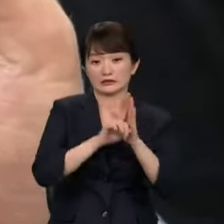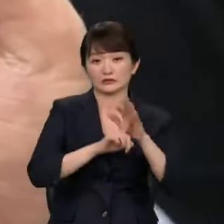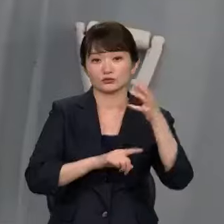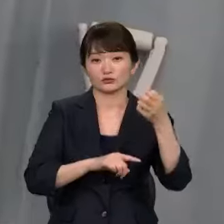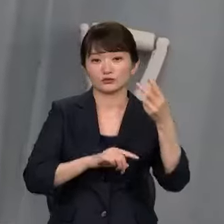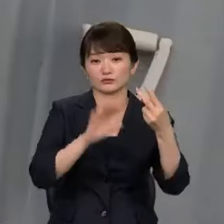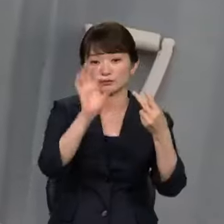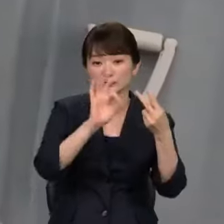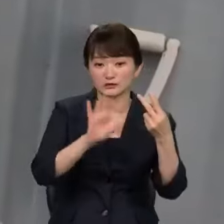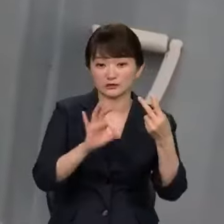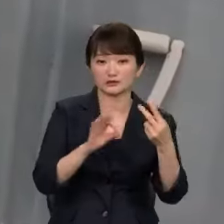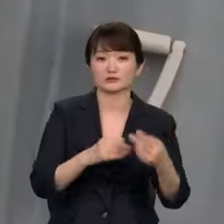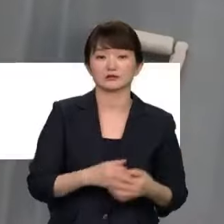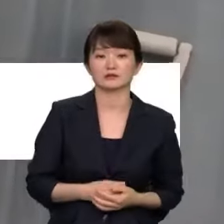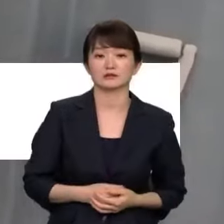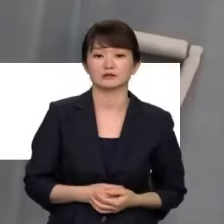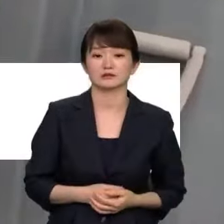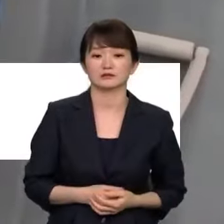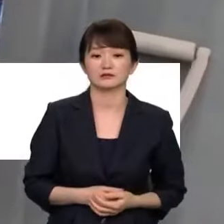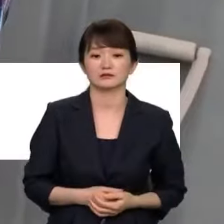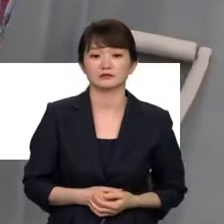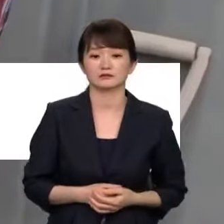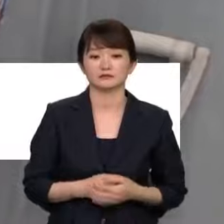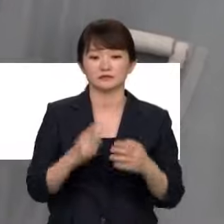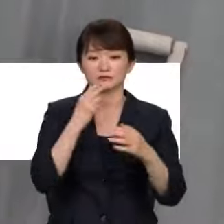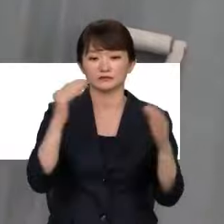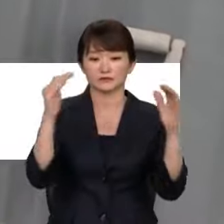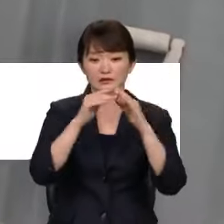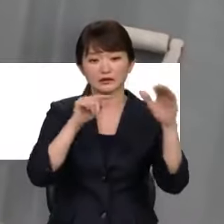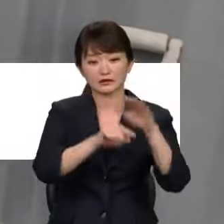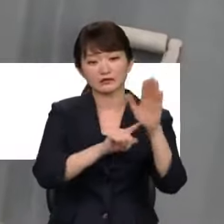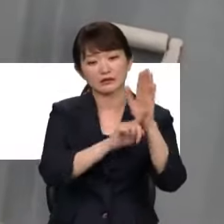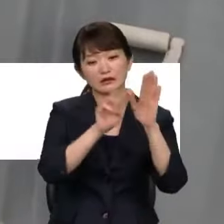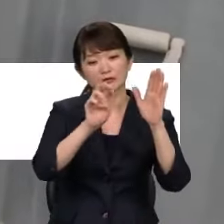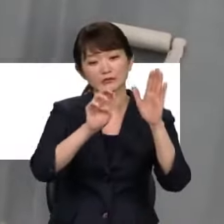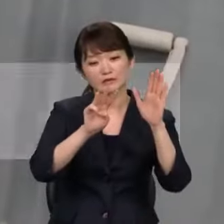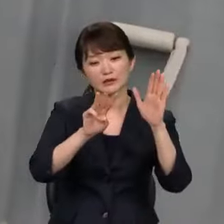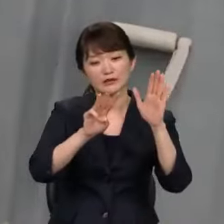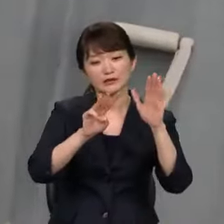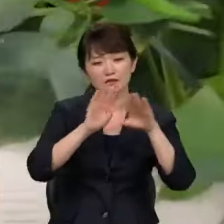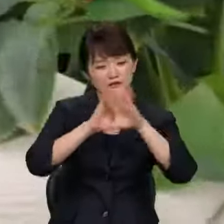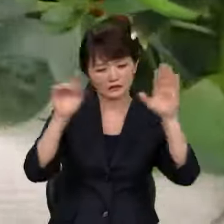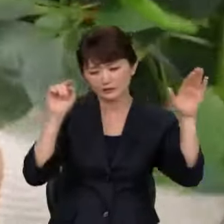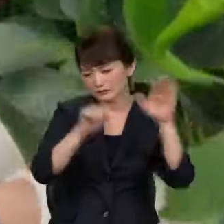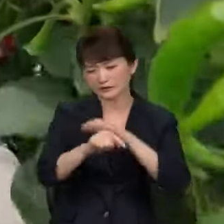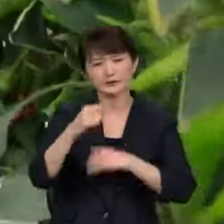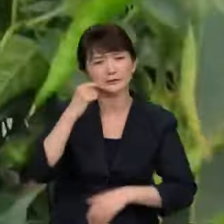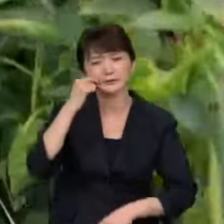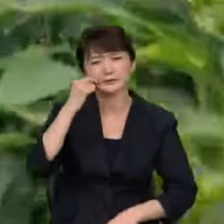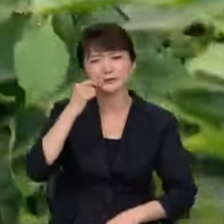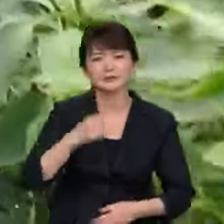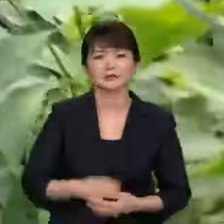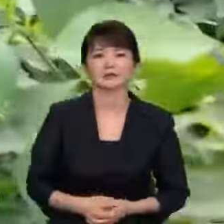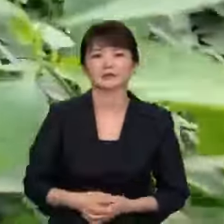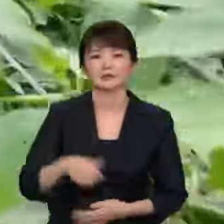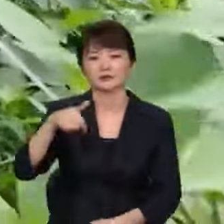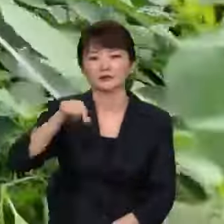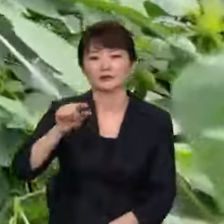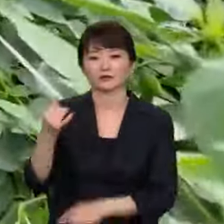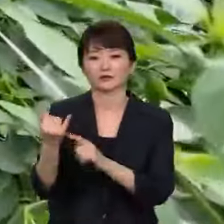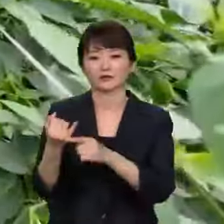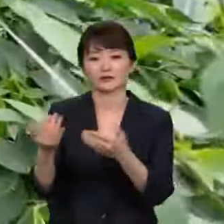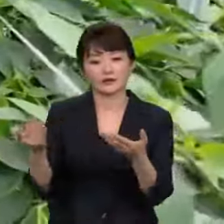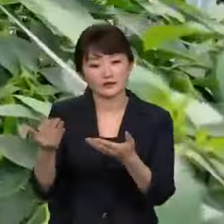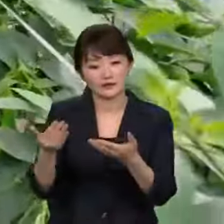92%. 33도 올라가면 이 안에 40도, 50도 올라간다. 낮에는 못 뜨겠어. 권 씨는 일하는 내내